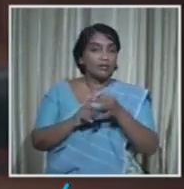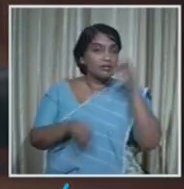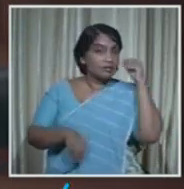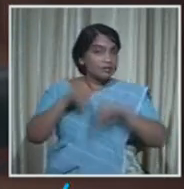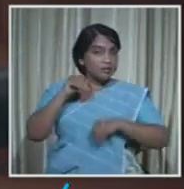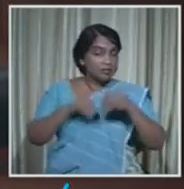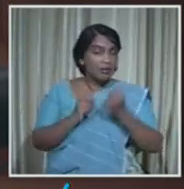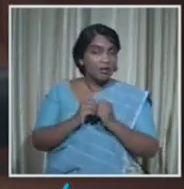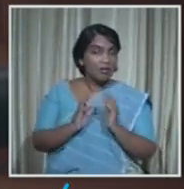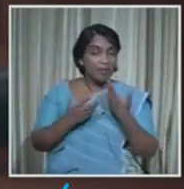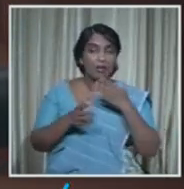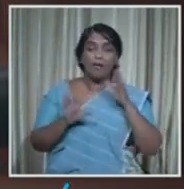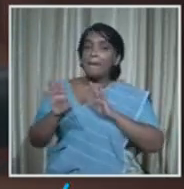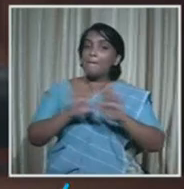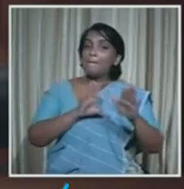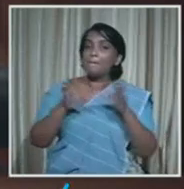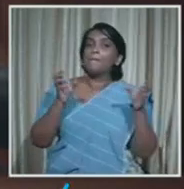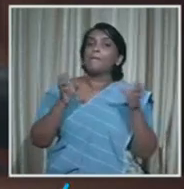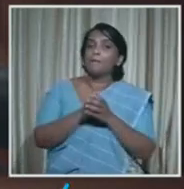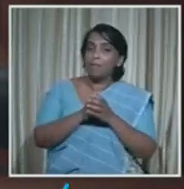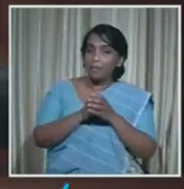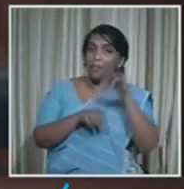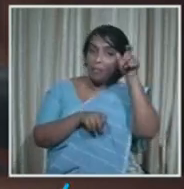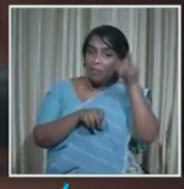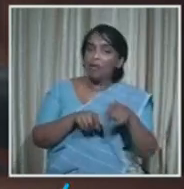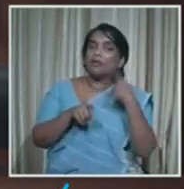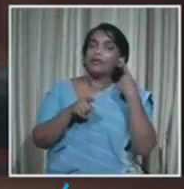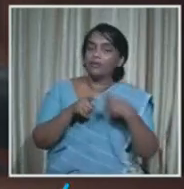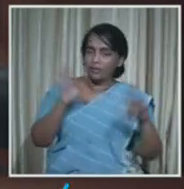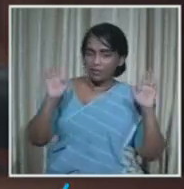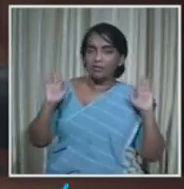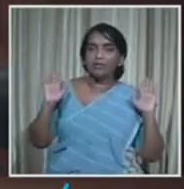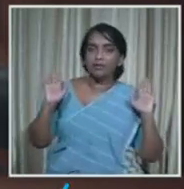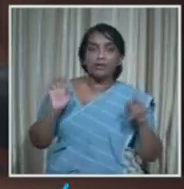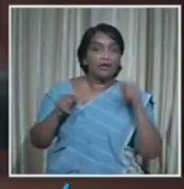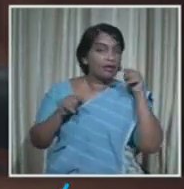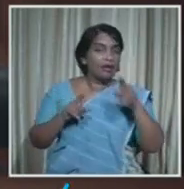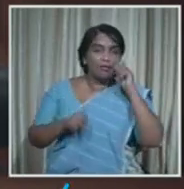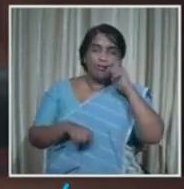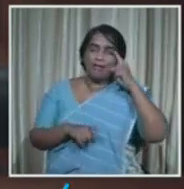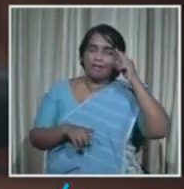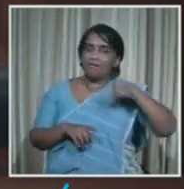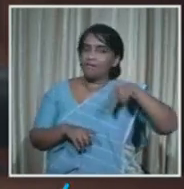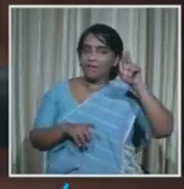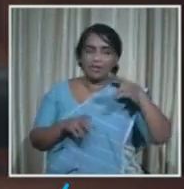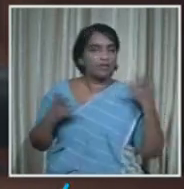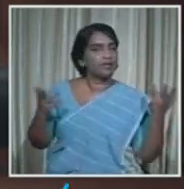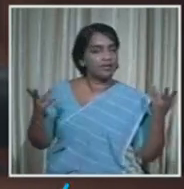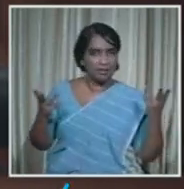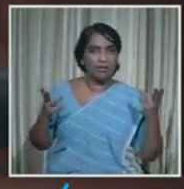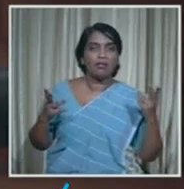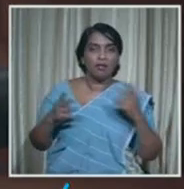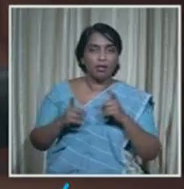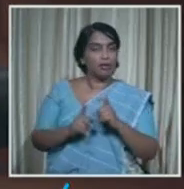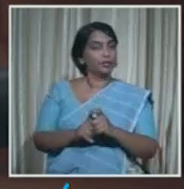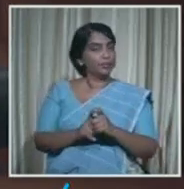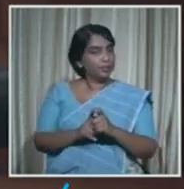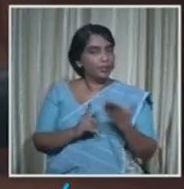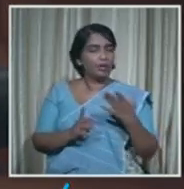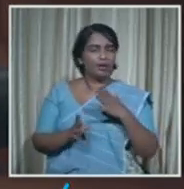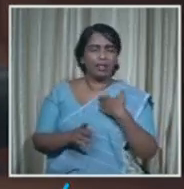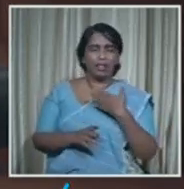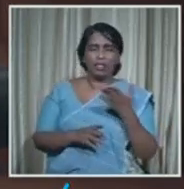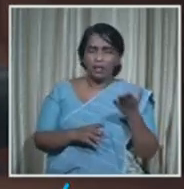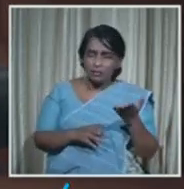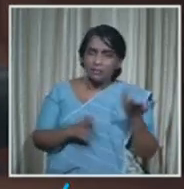ගොඩනගා ගන්නාද නව පාලනයක් සහ පාලකකකින් විතරයි. එතෙක් ජනතාව එක විශ්වාස කරන්නේ නැහැ. මේක රළු වෙන්න පුළුවන්. මේක නීරස වෙන්න